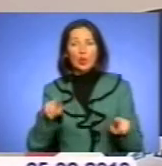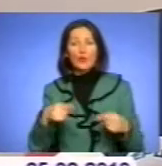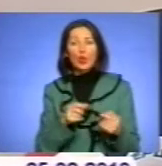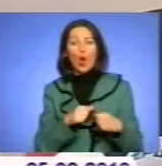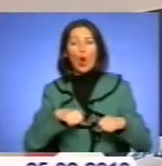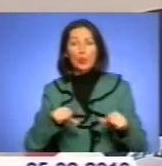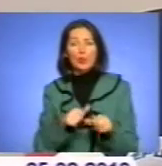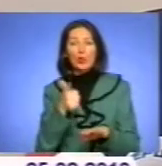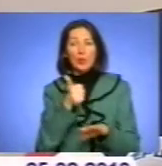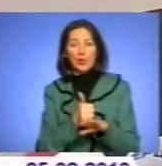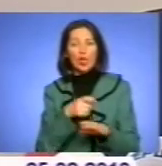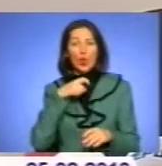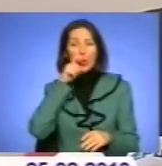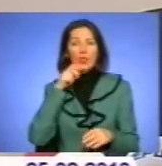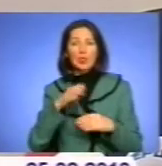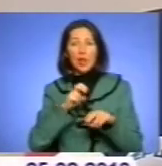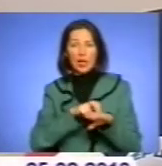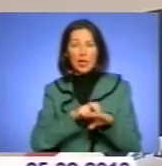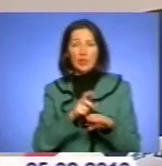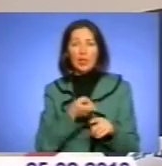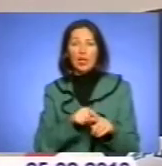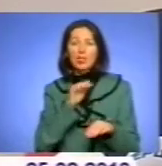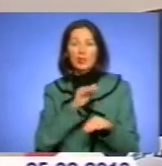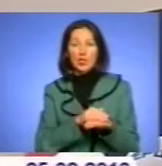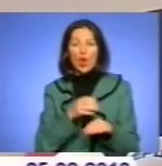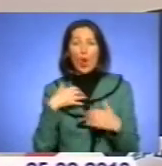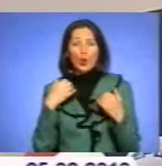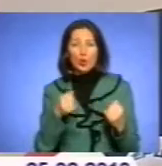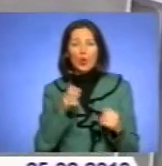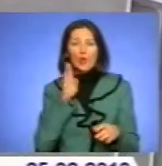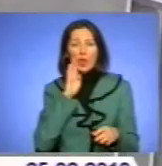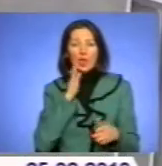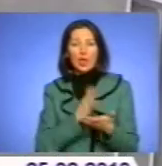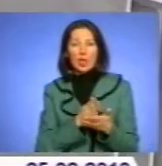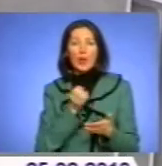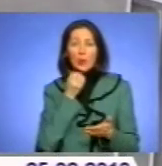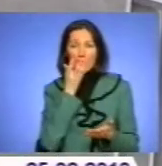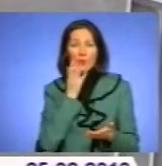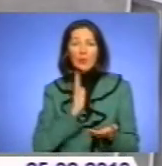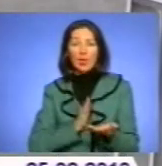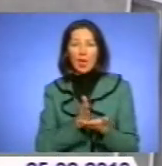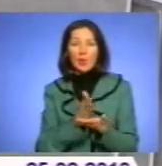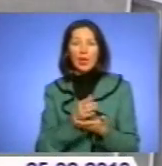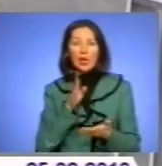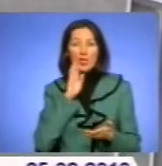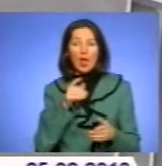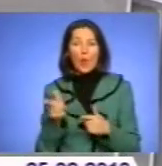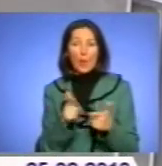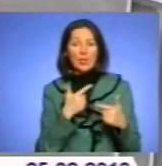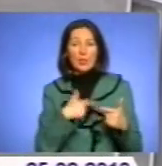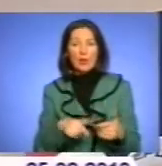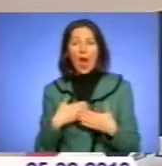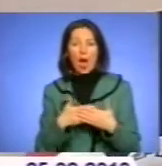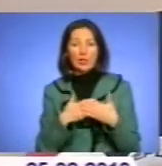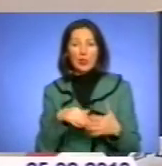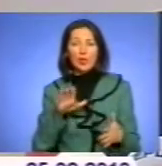фахівців, яка засвідчила, у здоров'ї екс-прем'єрки прослідковується позитивна динаміка. Пацієнтка поводить себе активно, перебуваючи тривалий час з